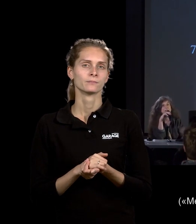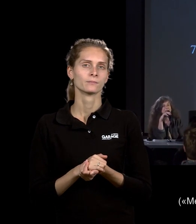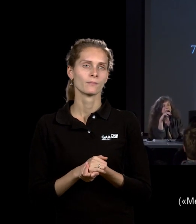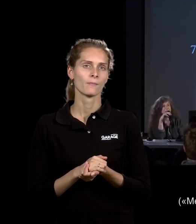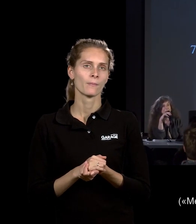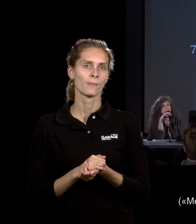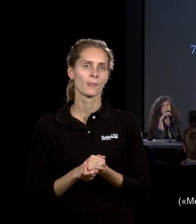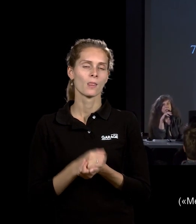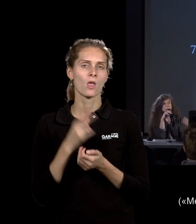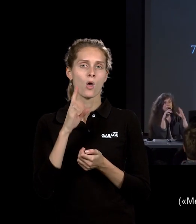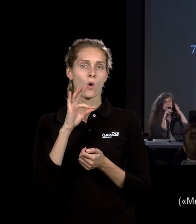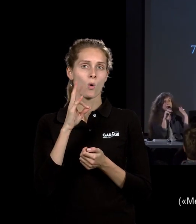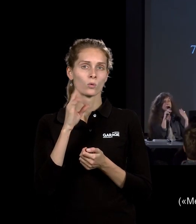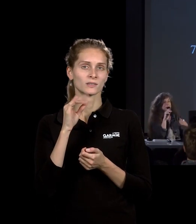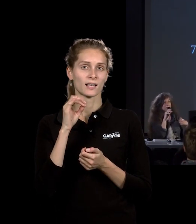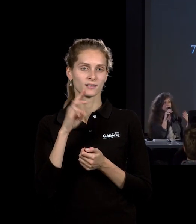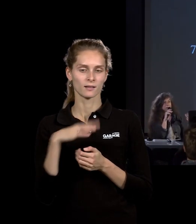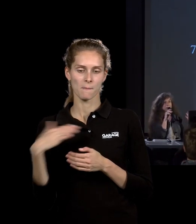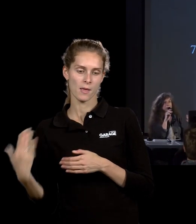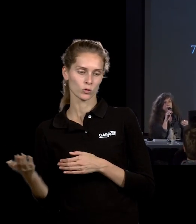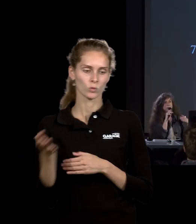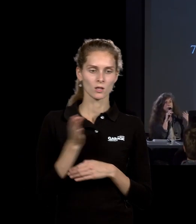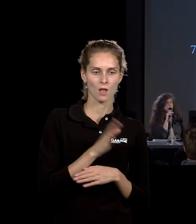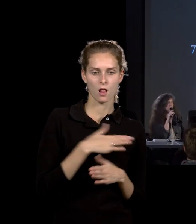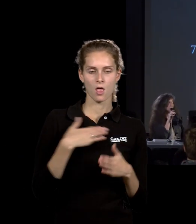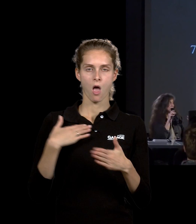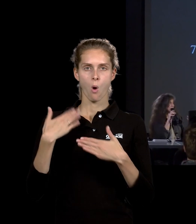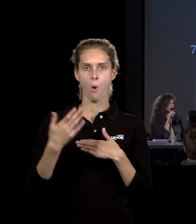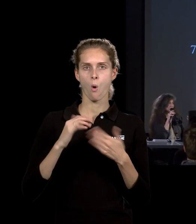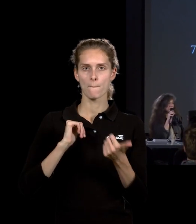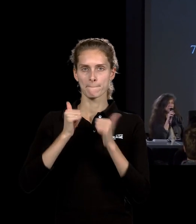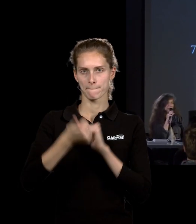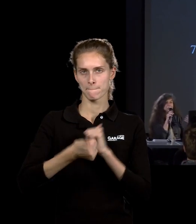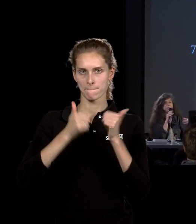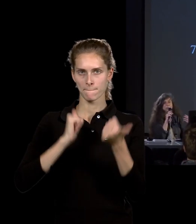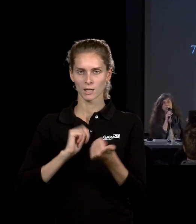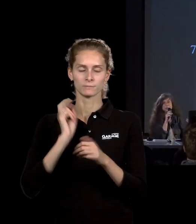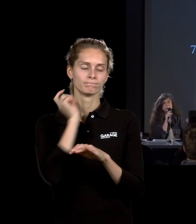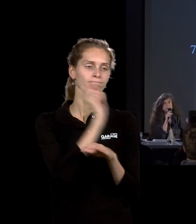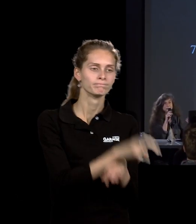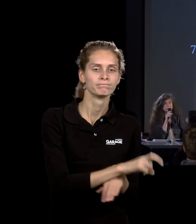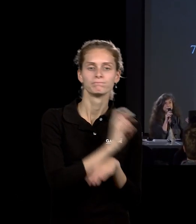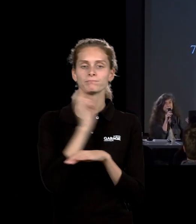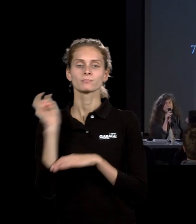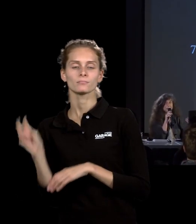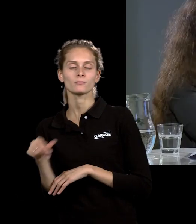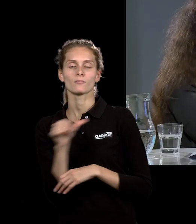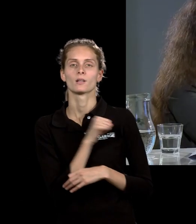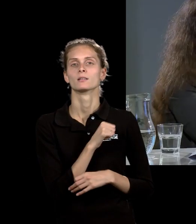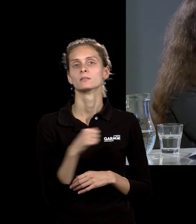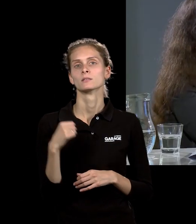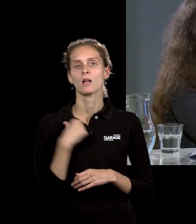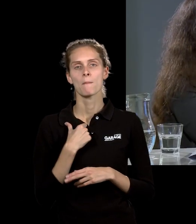как бы межконтинентальный культурный обмен, в рамках которого он посещает самые в то время, так